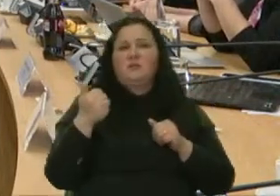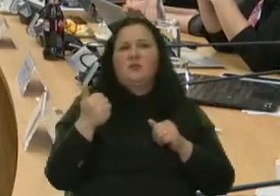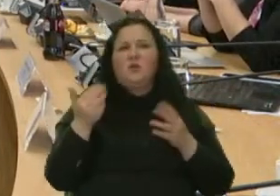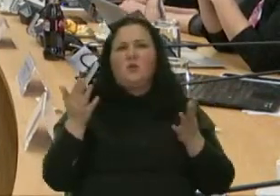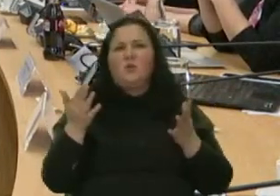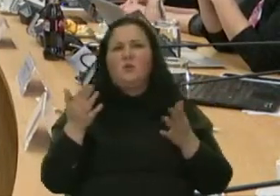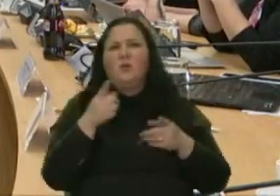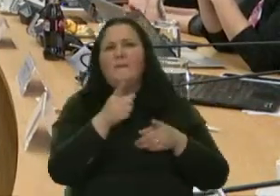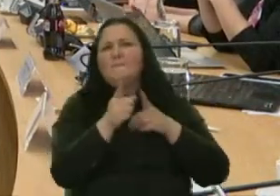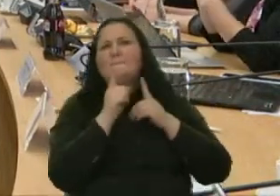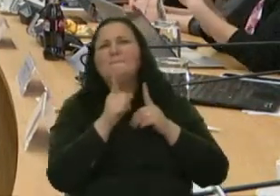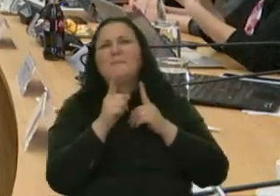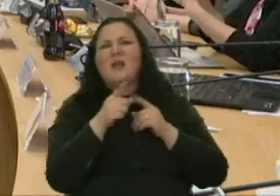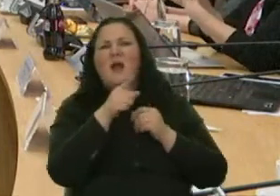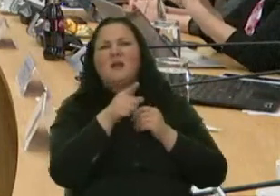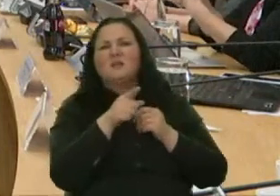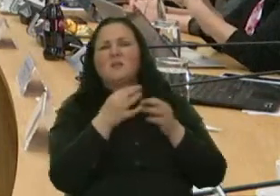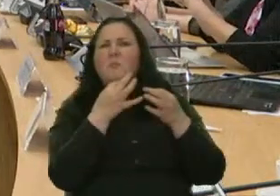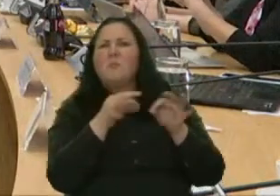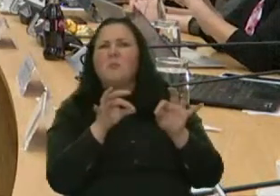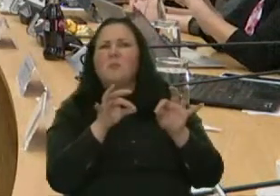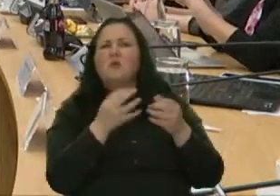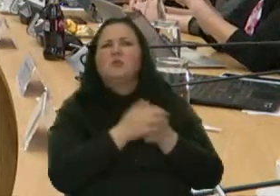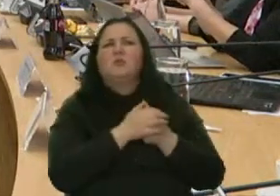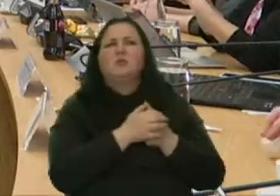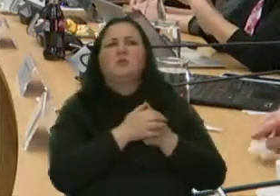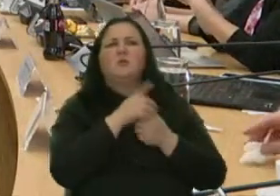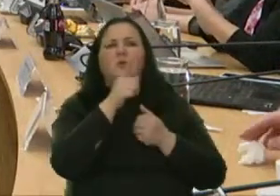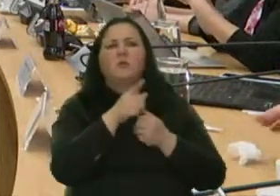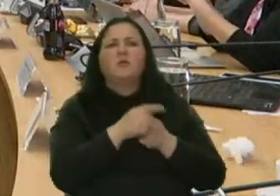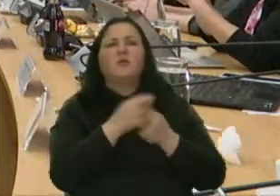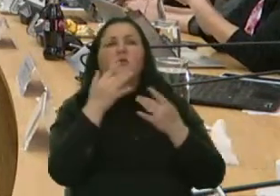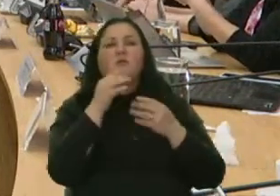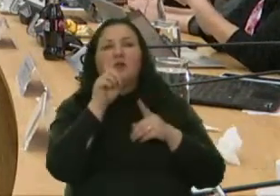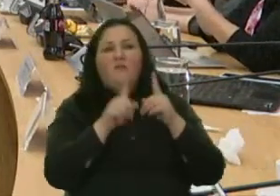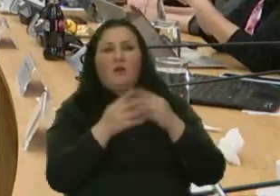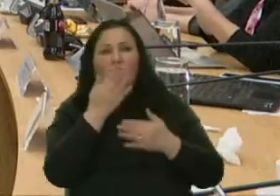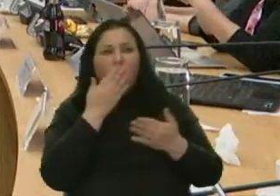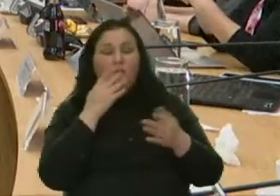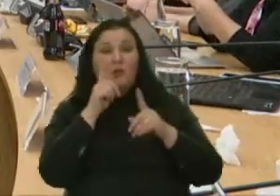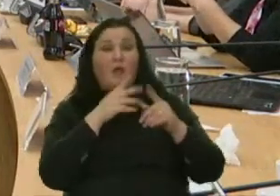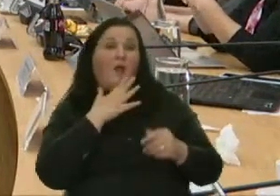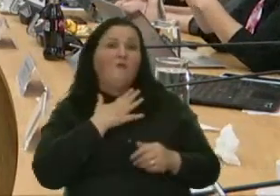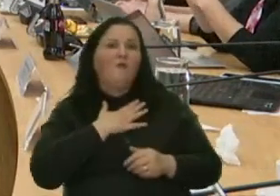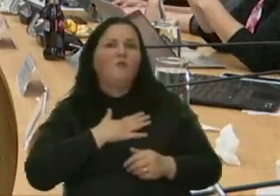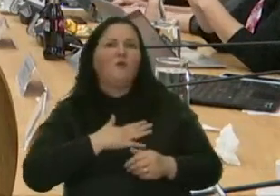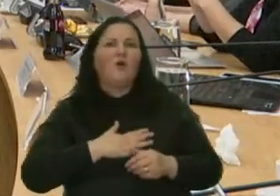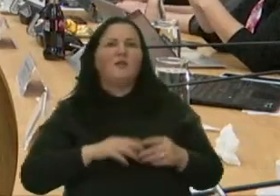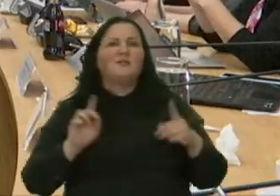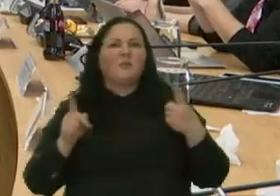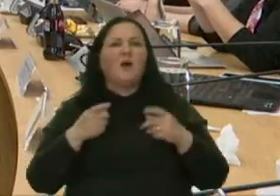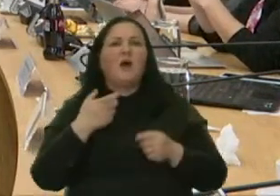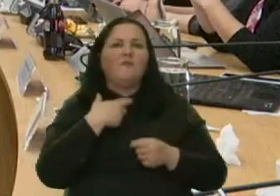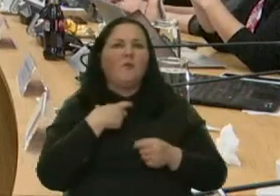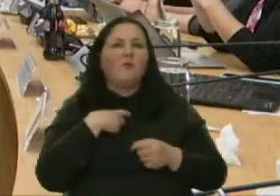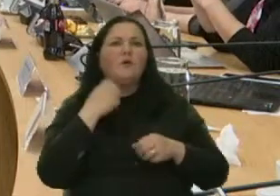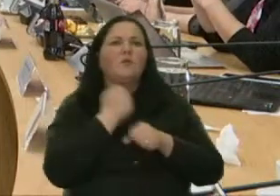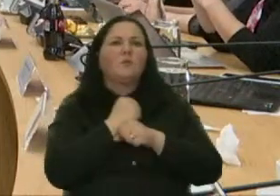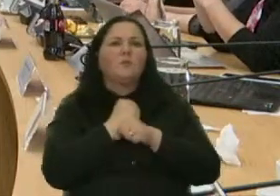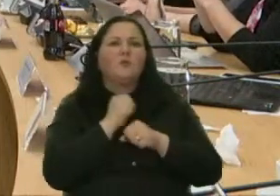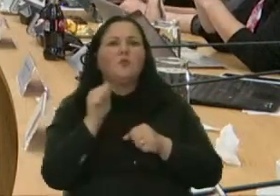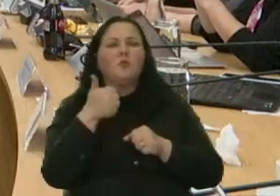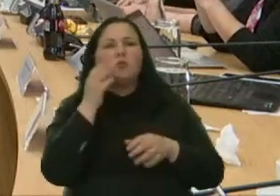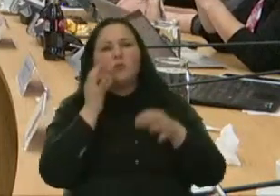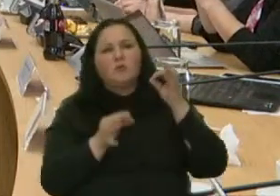practica dumneavoastră a primăriei vă contrazice în câteva luni dacă a fost voință politică a fost posibil realizarea